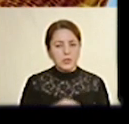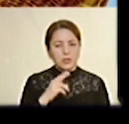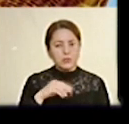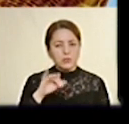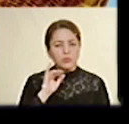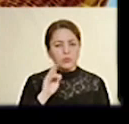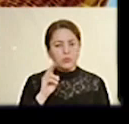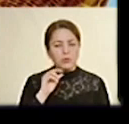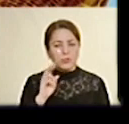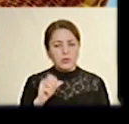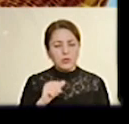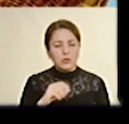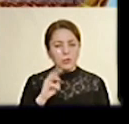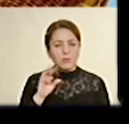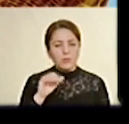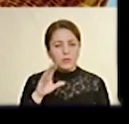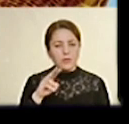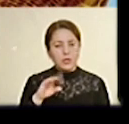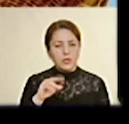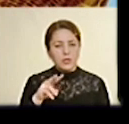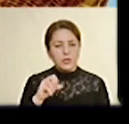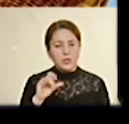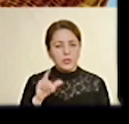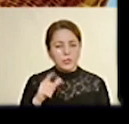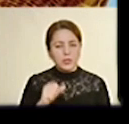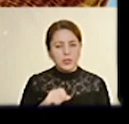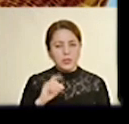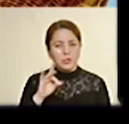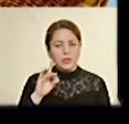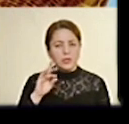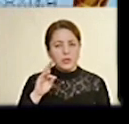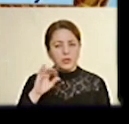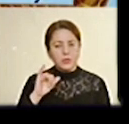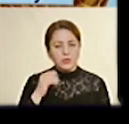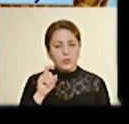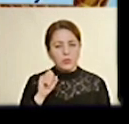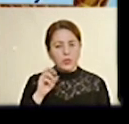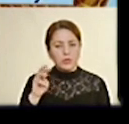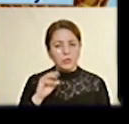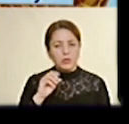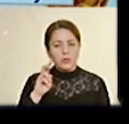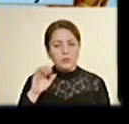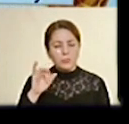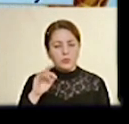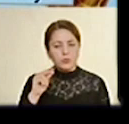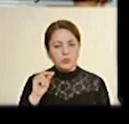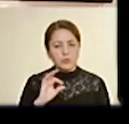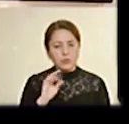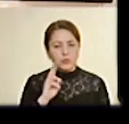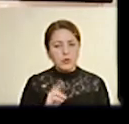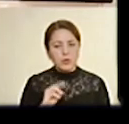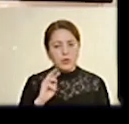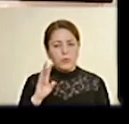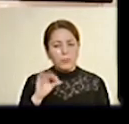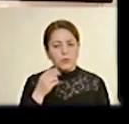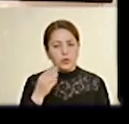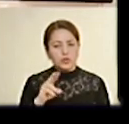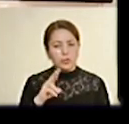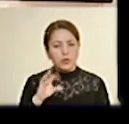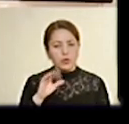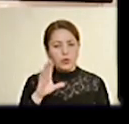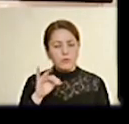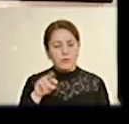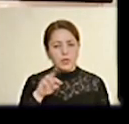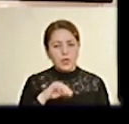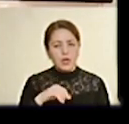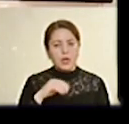mevali o'simliklarga esa no'xat, burchoq, mosh, loviya va oq akatsiya